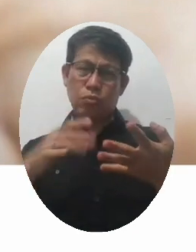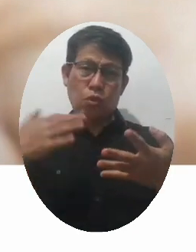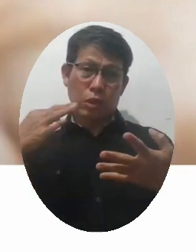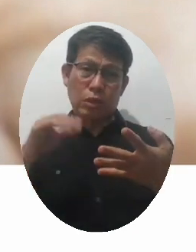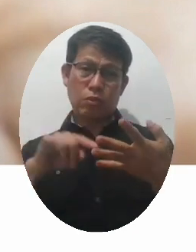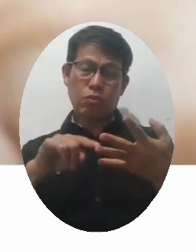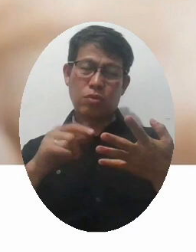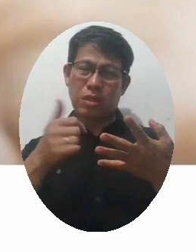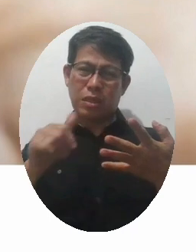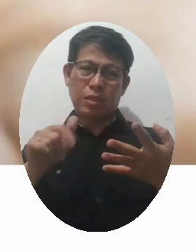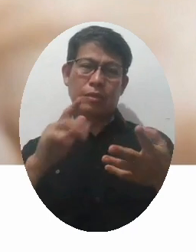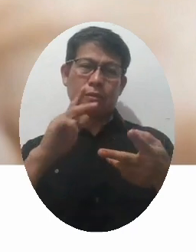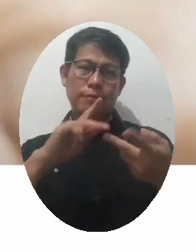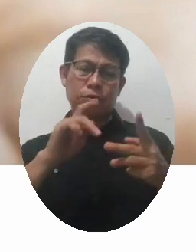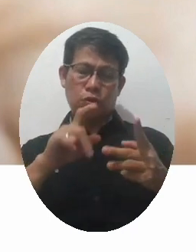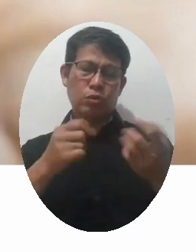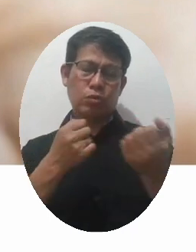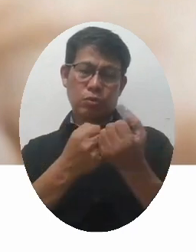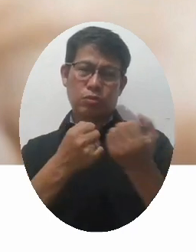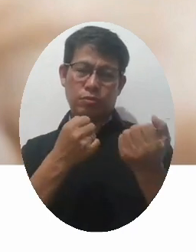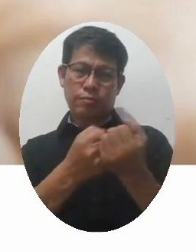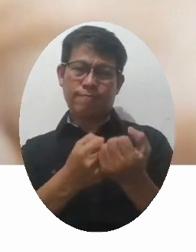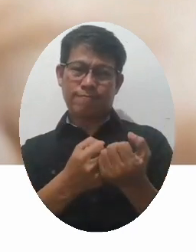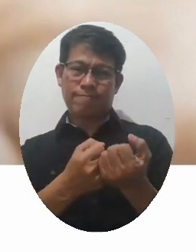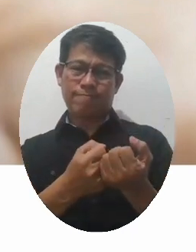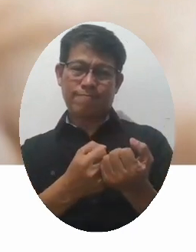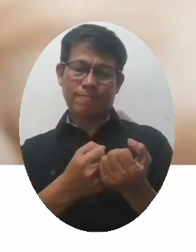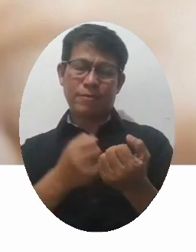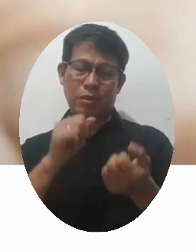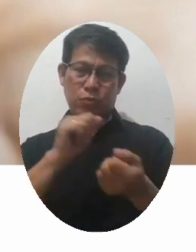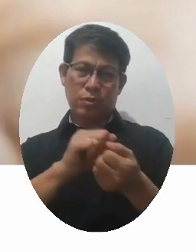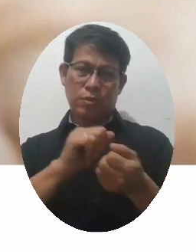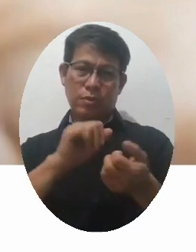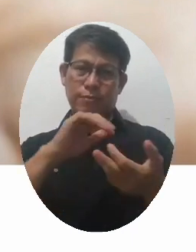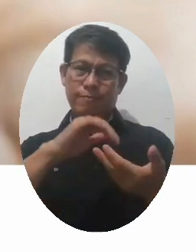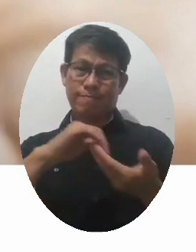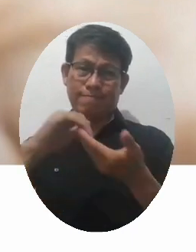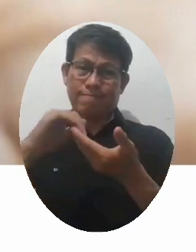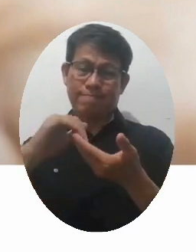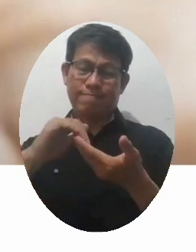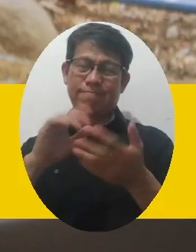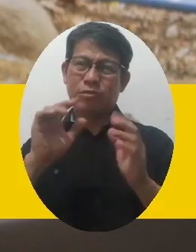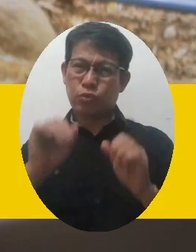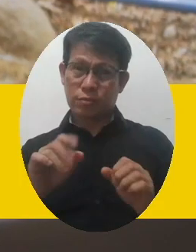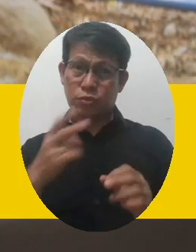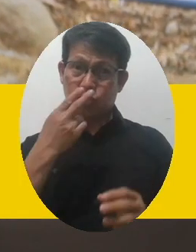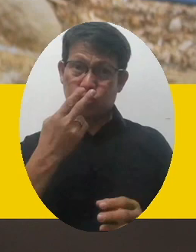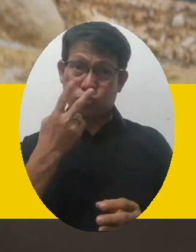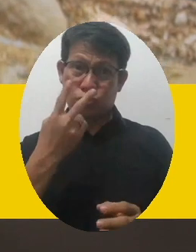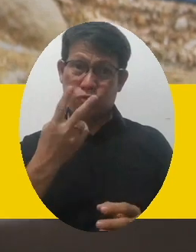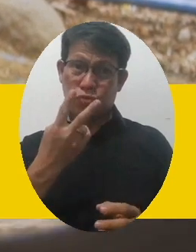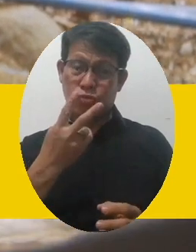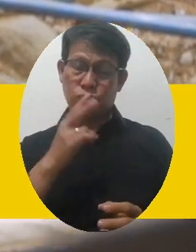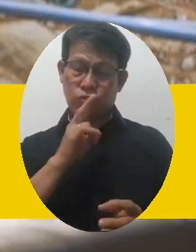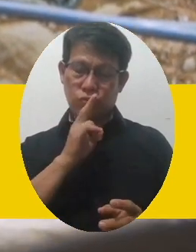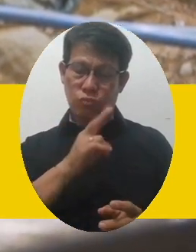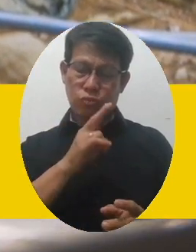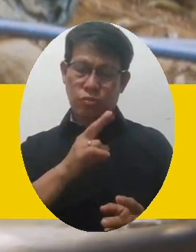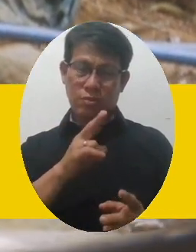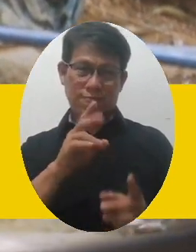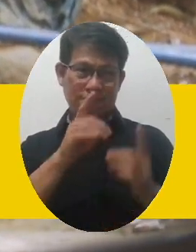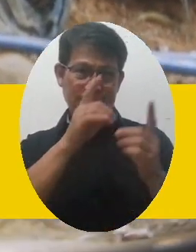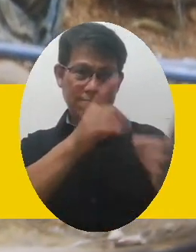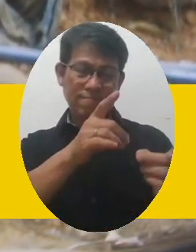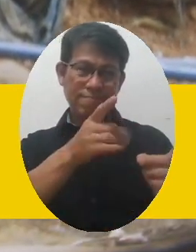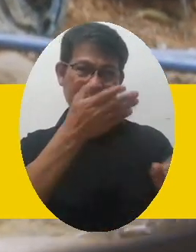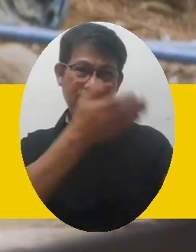in kind, volunteer, o partner or sponsor with Kapwa Ko Mahal Ko. At para makasiguro kayo na